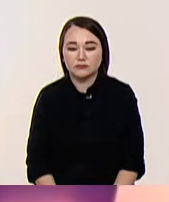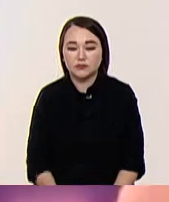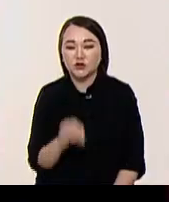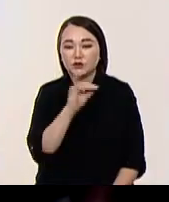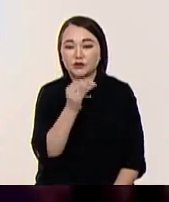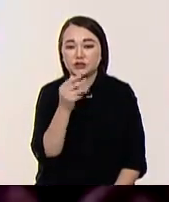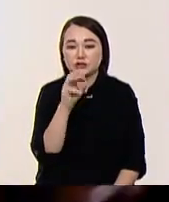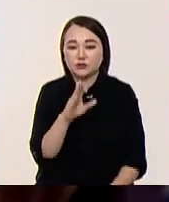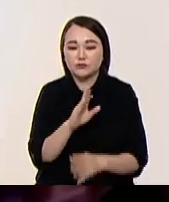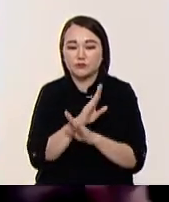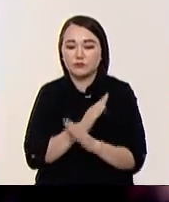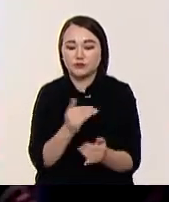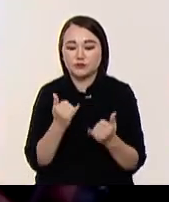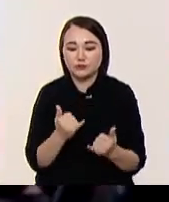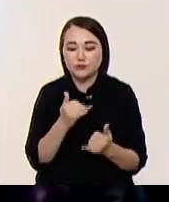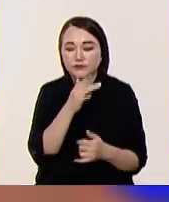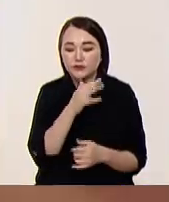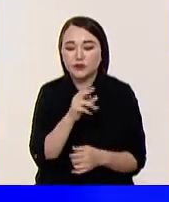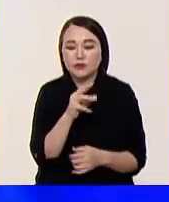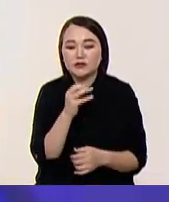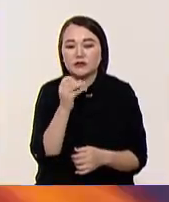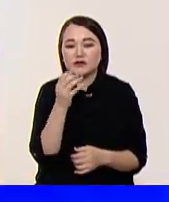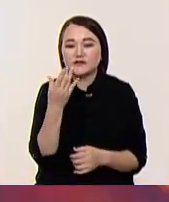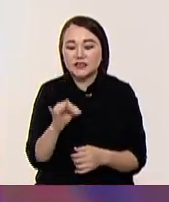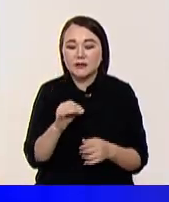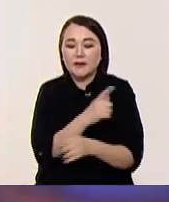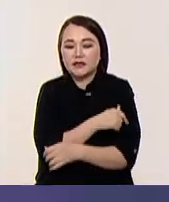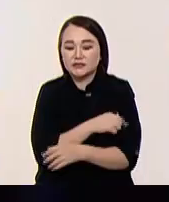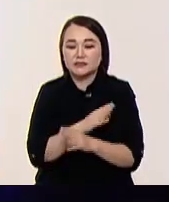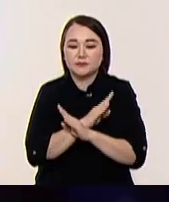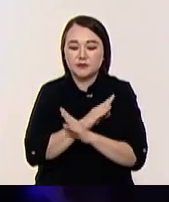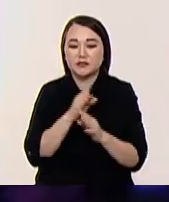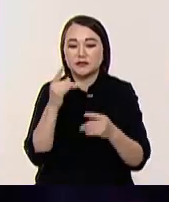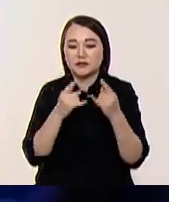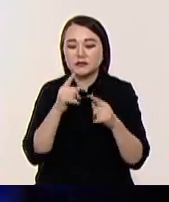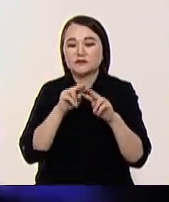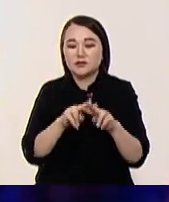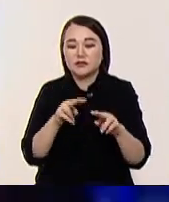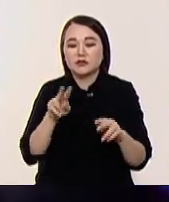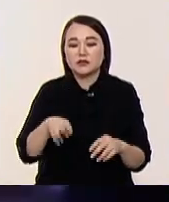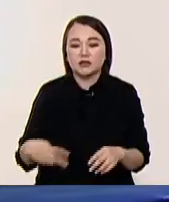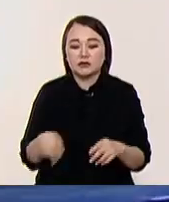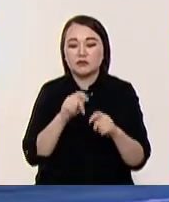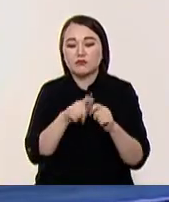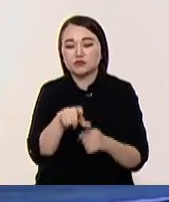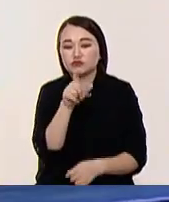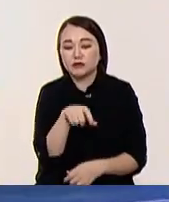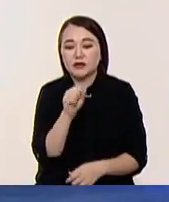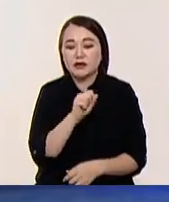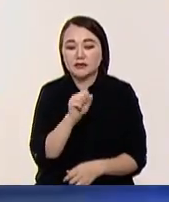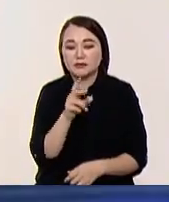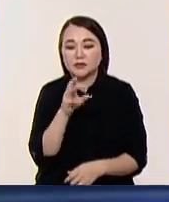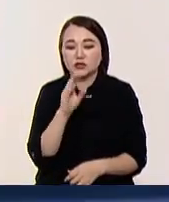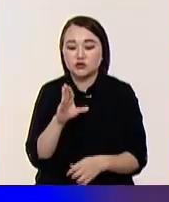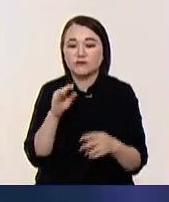Юрий Шатунов скончался сегодня в Домодедовской больнице. Его смерть телеканалу «Звезда» подтвердил директор и продюсер артиста Аркадий